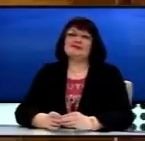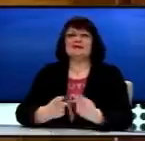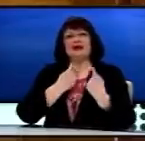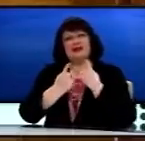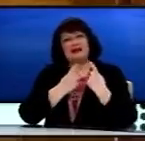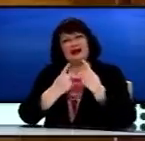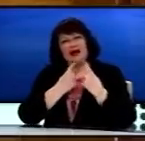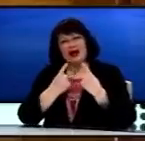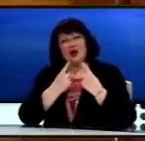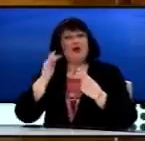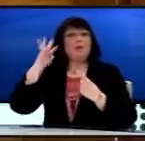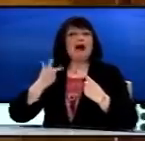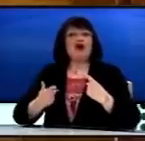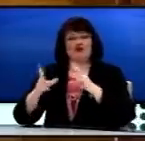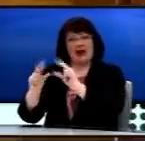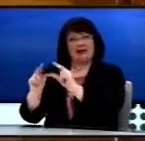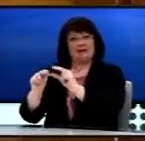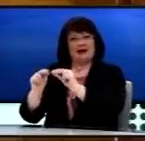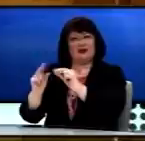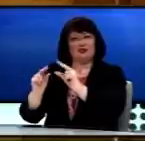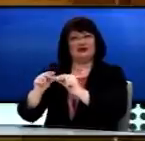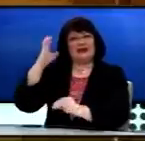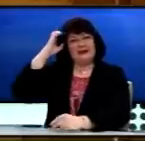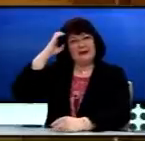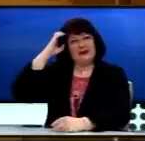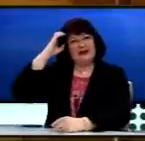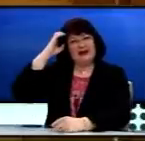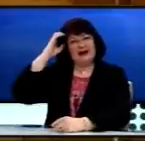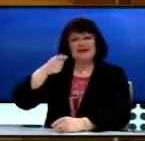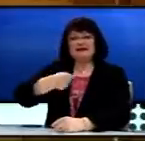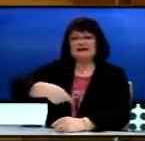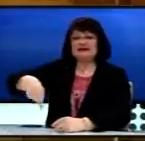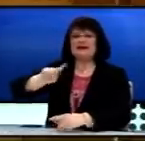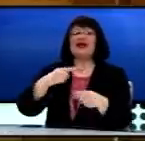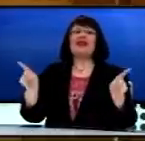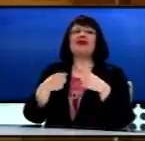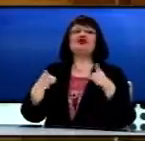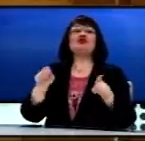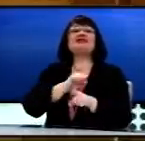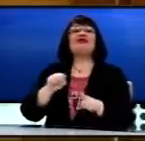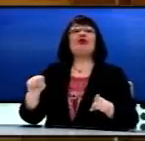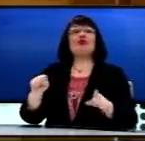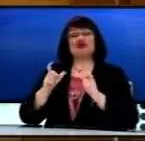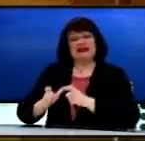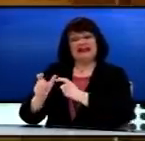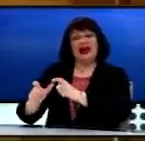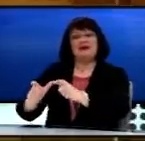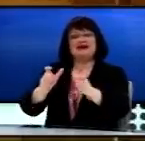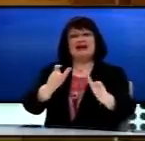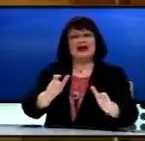έναν διάλογο με την κυρία Μπακογιάννη που σας θύμισε το δίσκο του Σαββόπουλου